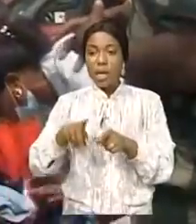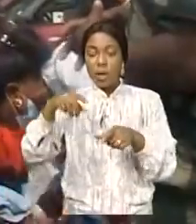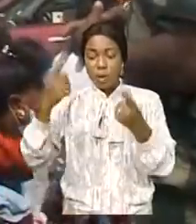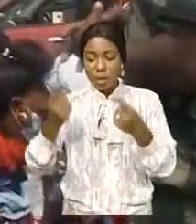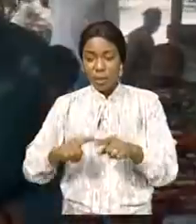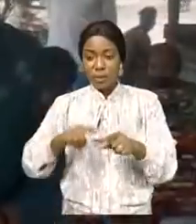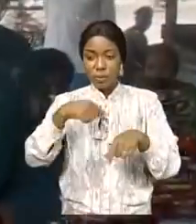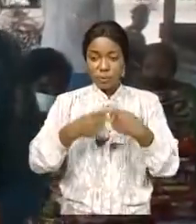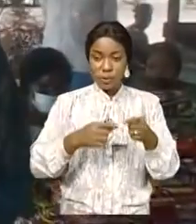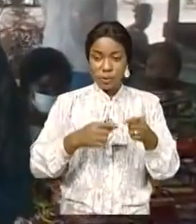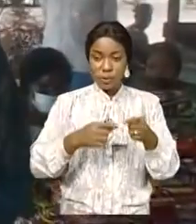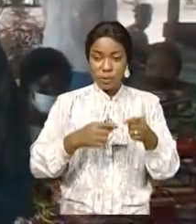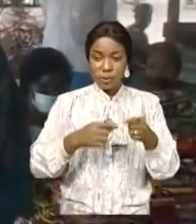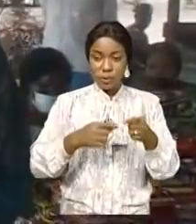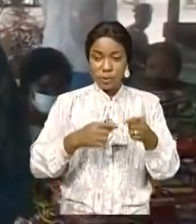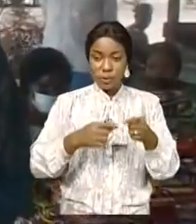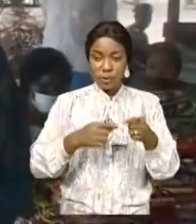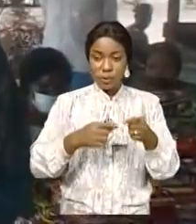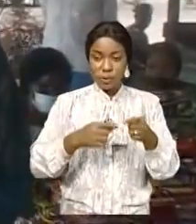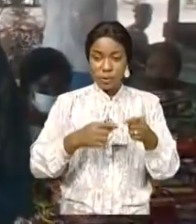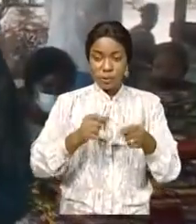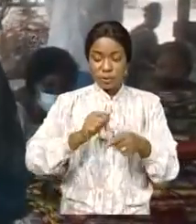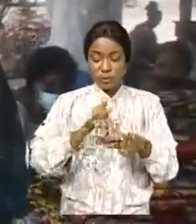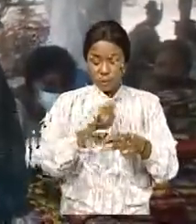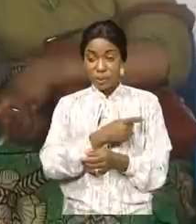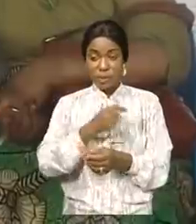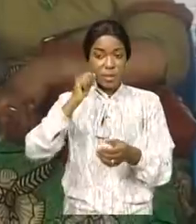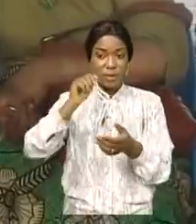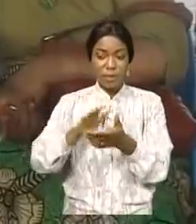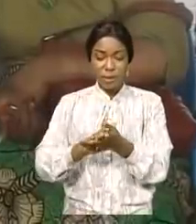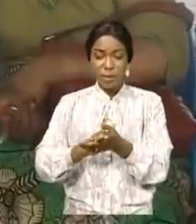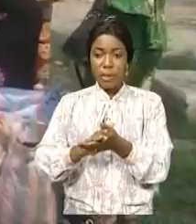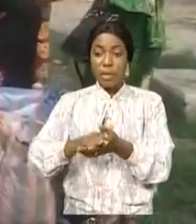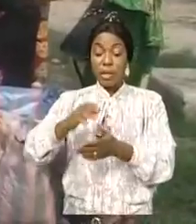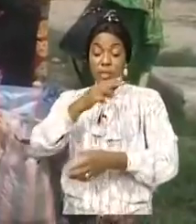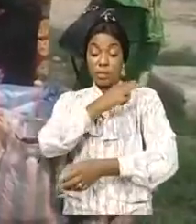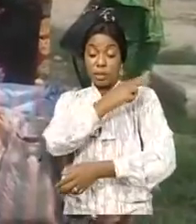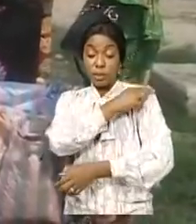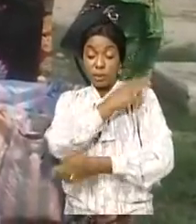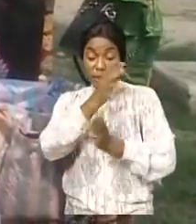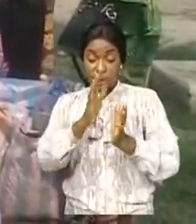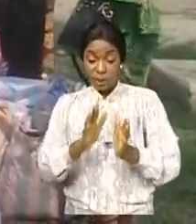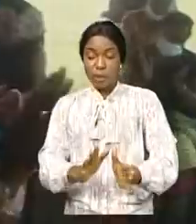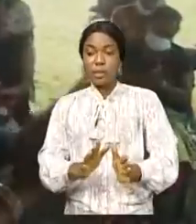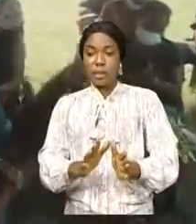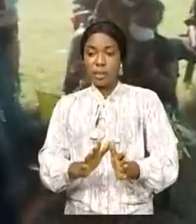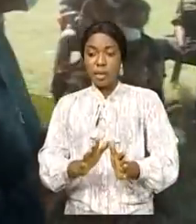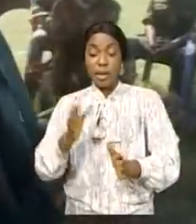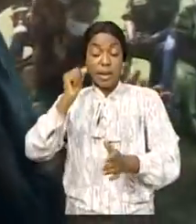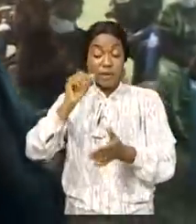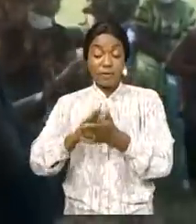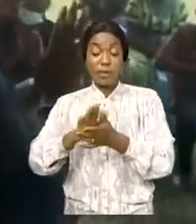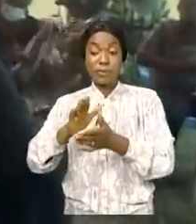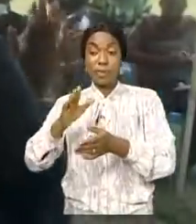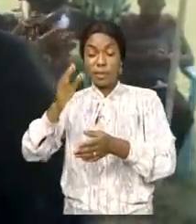ordonnée commence par soi-même. Cause de l'auditeur général est présidente de cette structure dominée